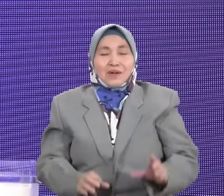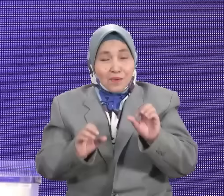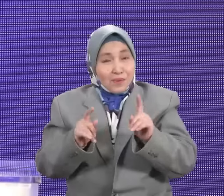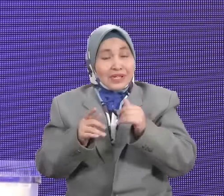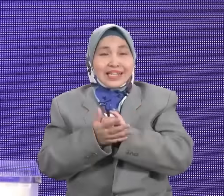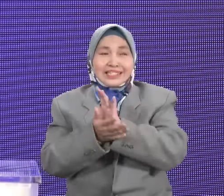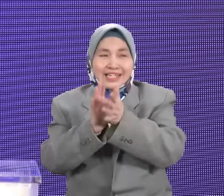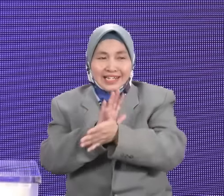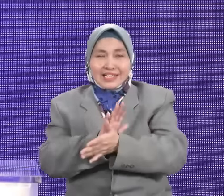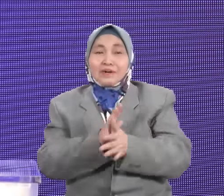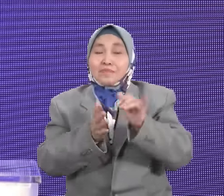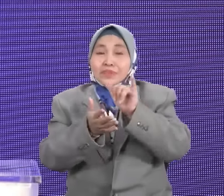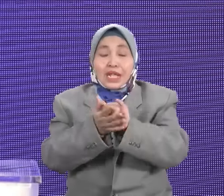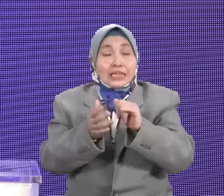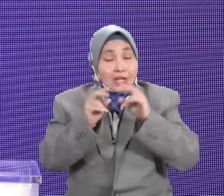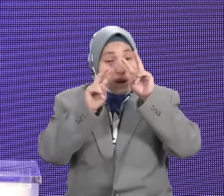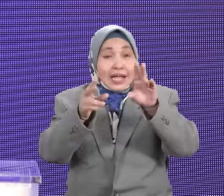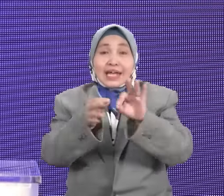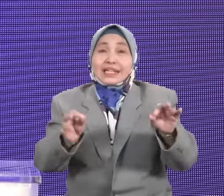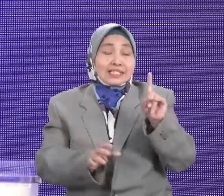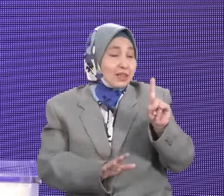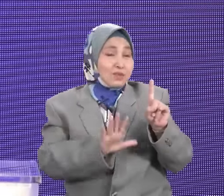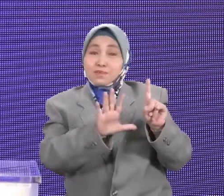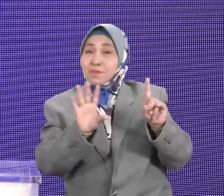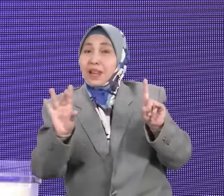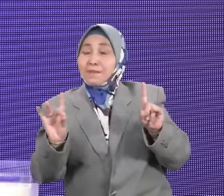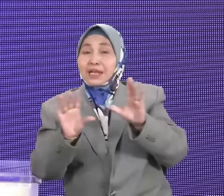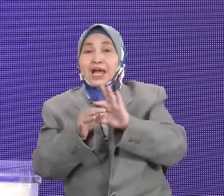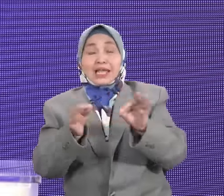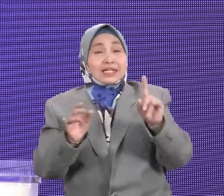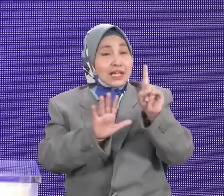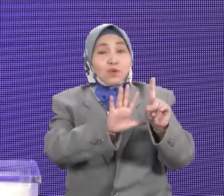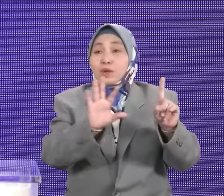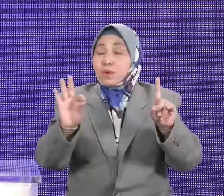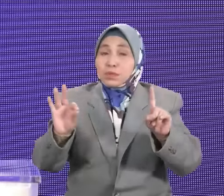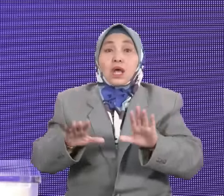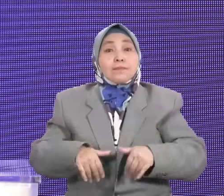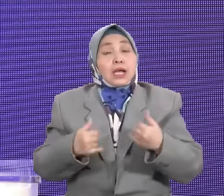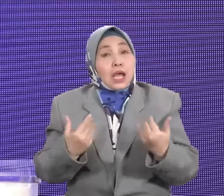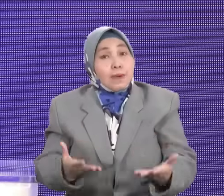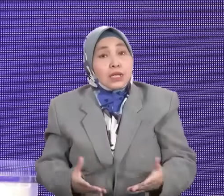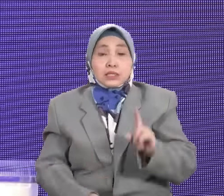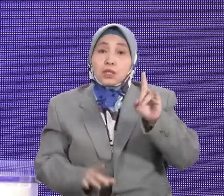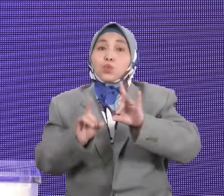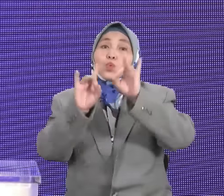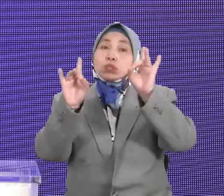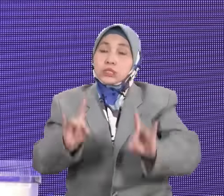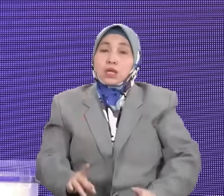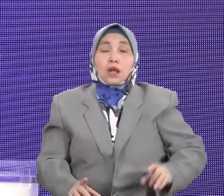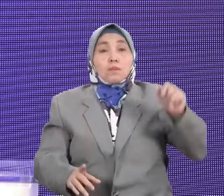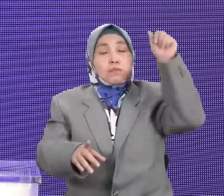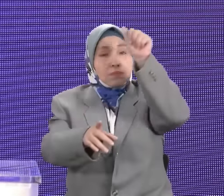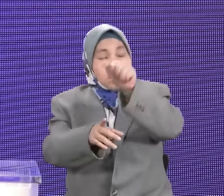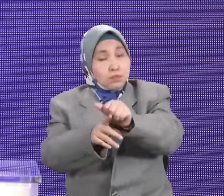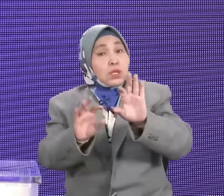pada hari ini untuk kita melihat ayat yang ke-158 dan ayat yang ke-159 bagaimana satu ujian yang melanda kepada